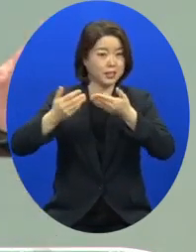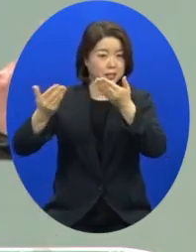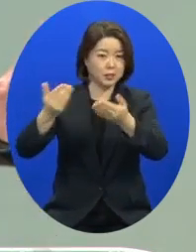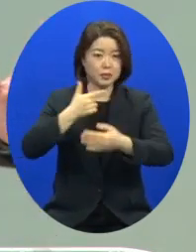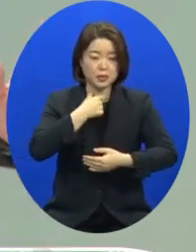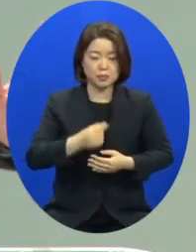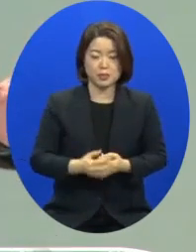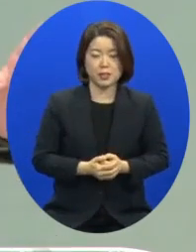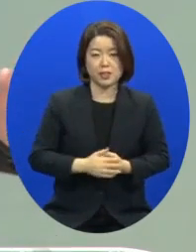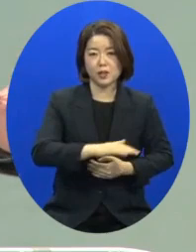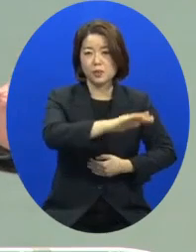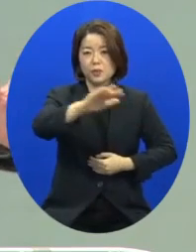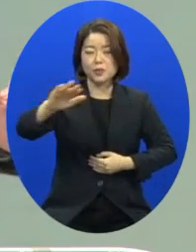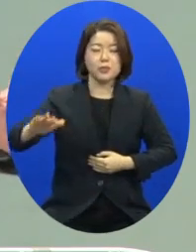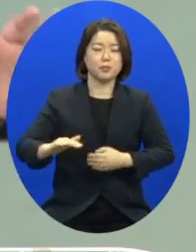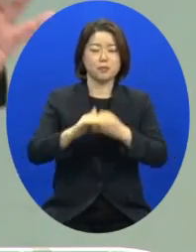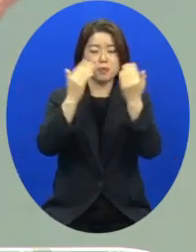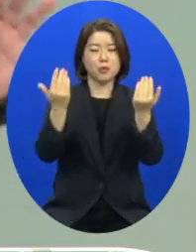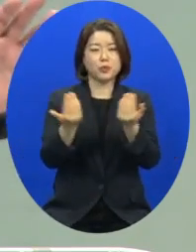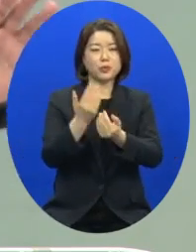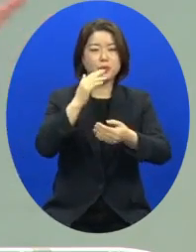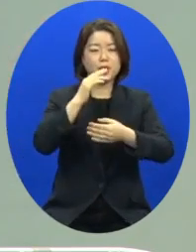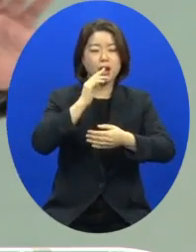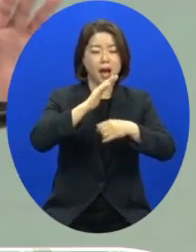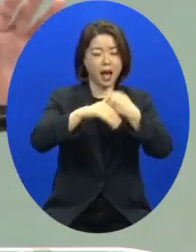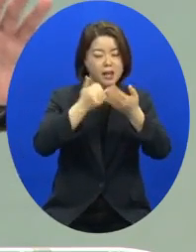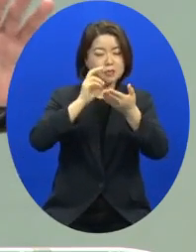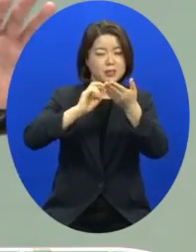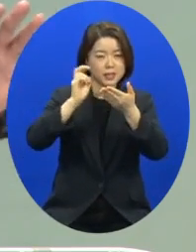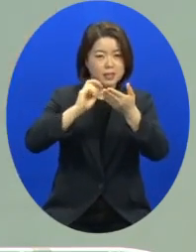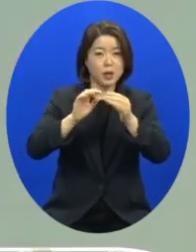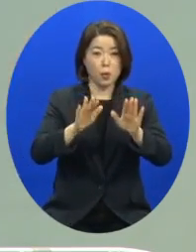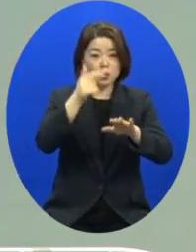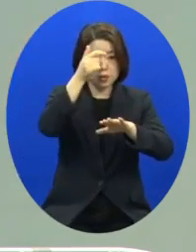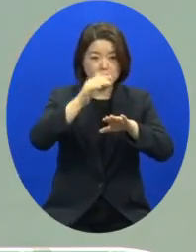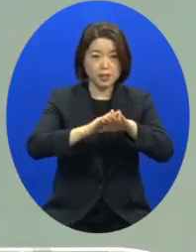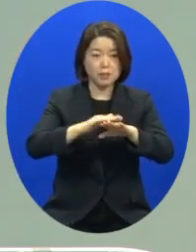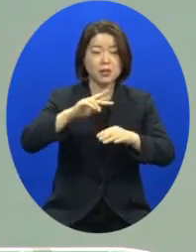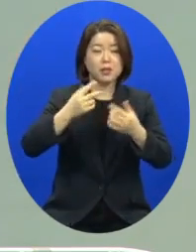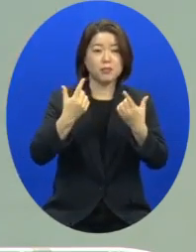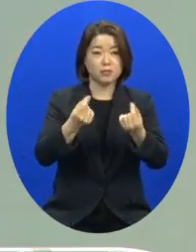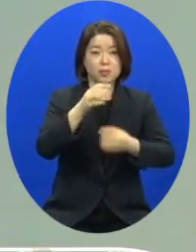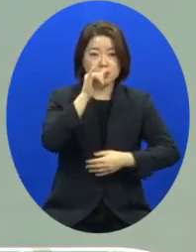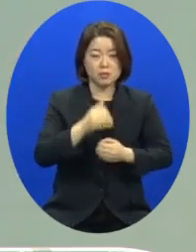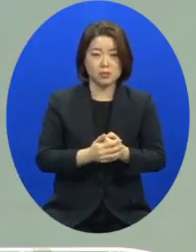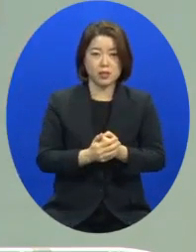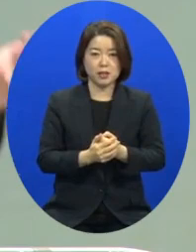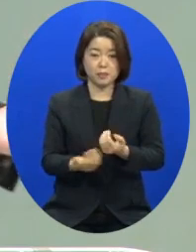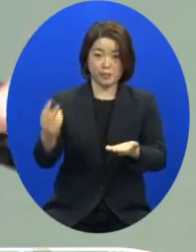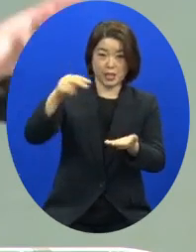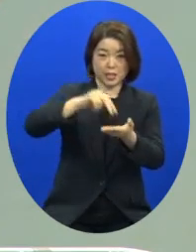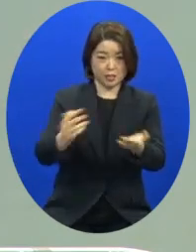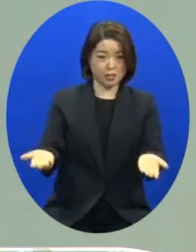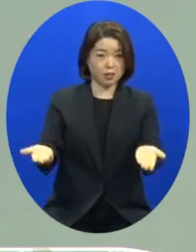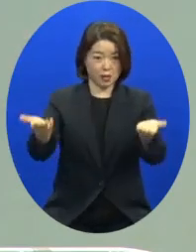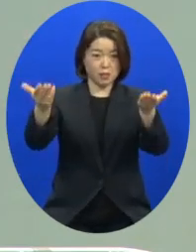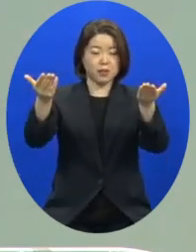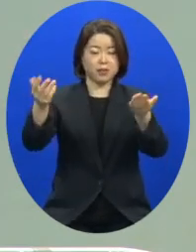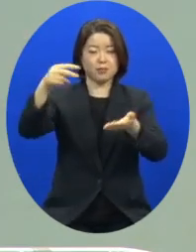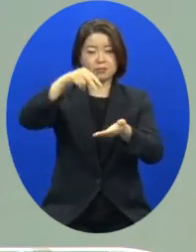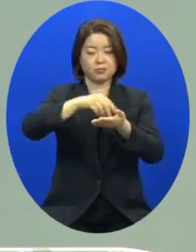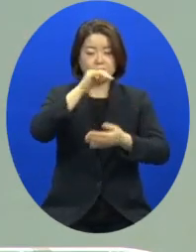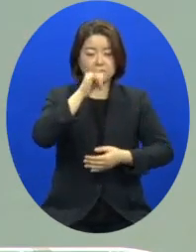다 하나님을 찬양했습니다. 오늘도 예배 때 찬양했지요. 예배 인도자가 일어나서 찬양하자 그러면 우리 다